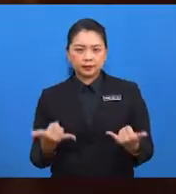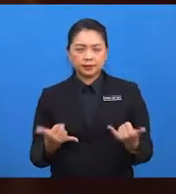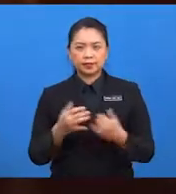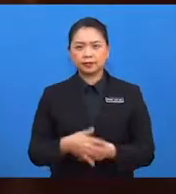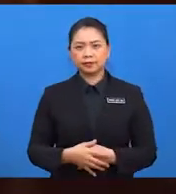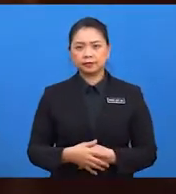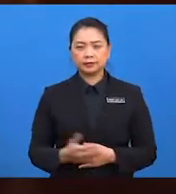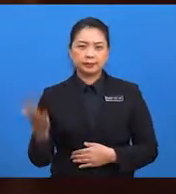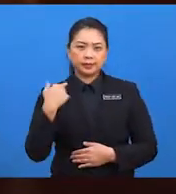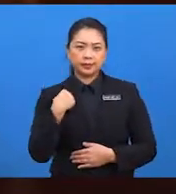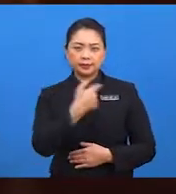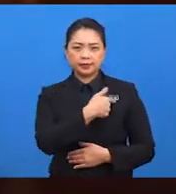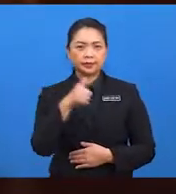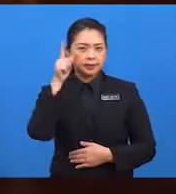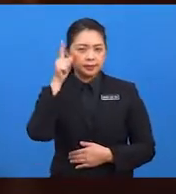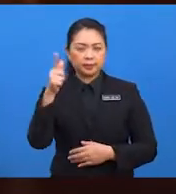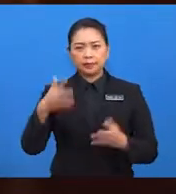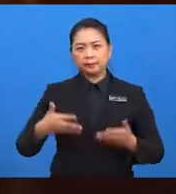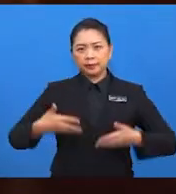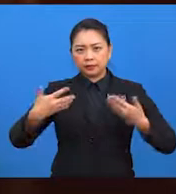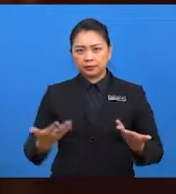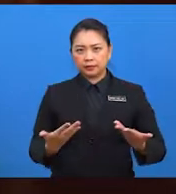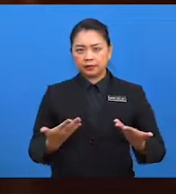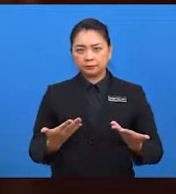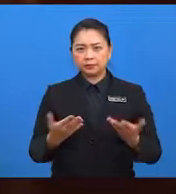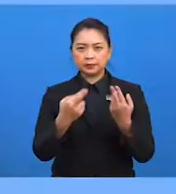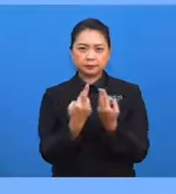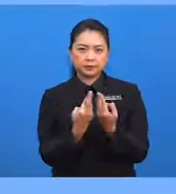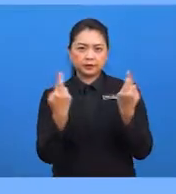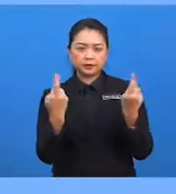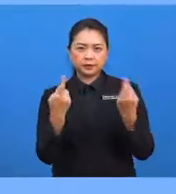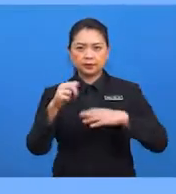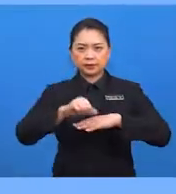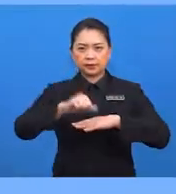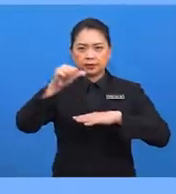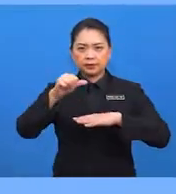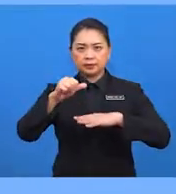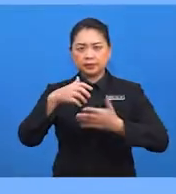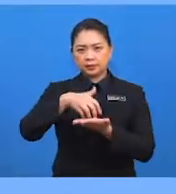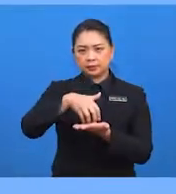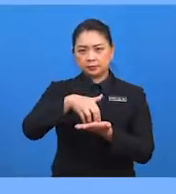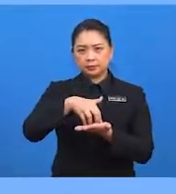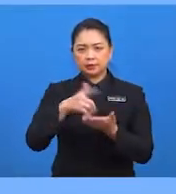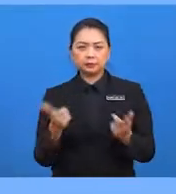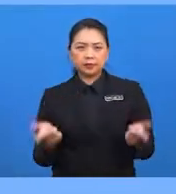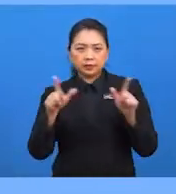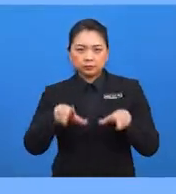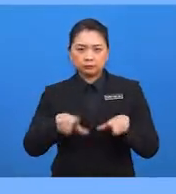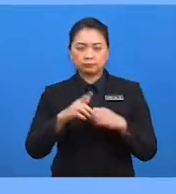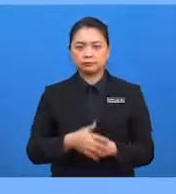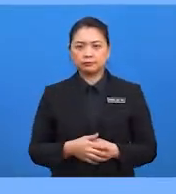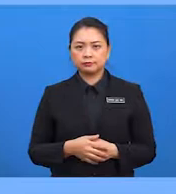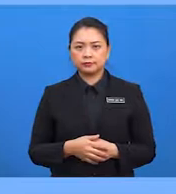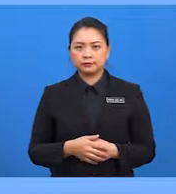Sekarang, mari kita lihat bagaimana penceraian asid lemah berlaku.